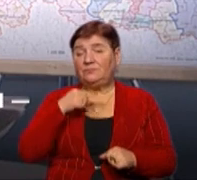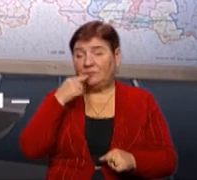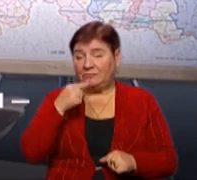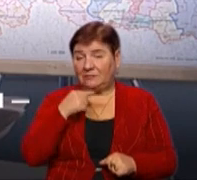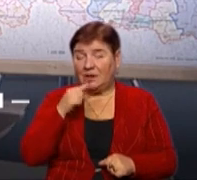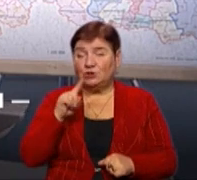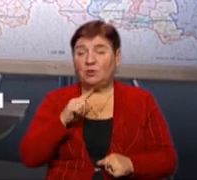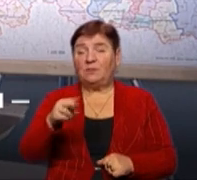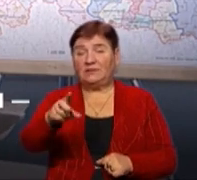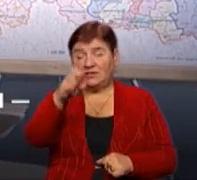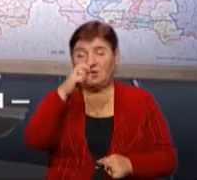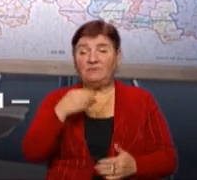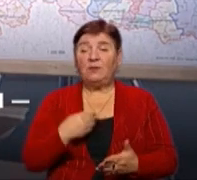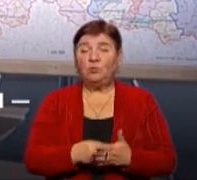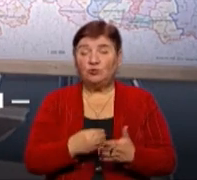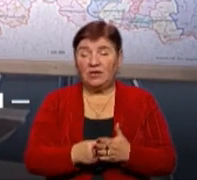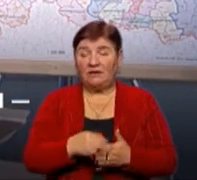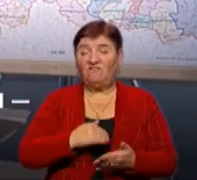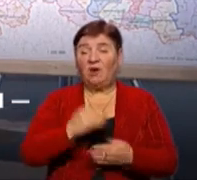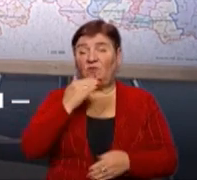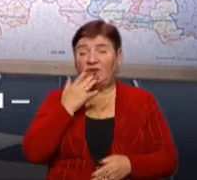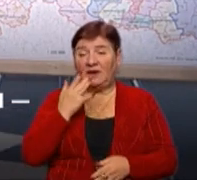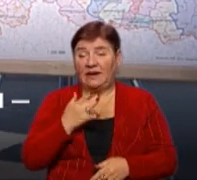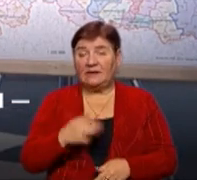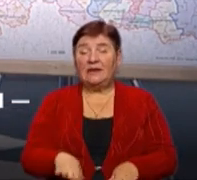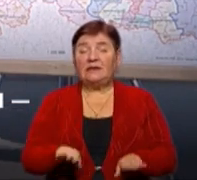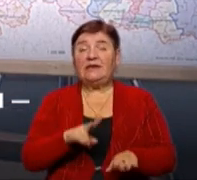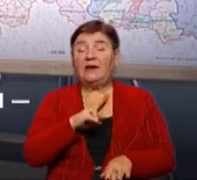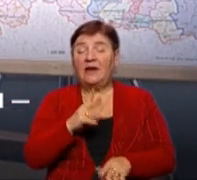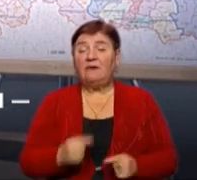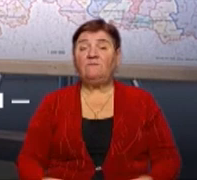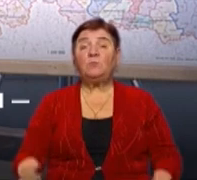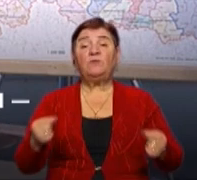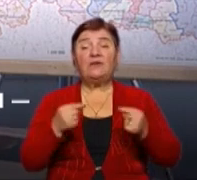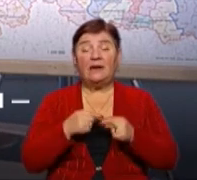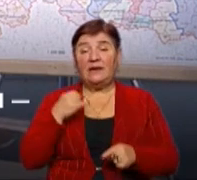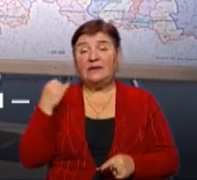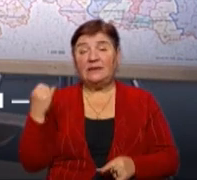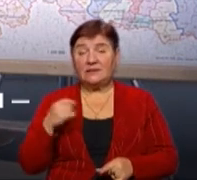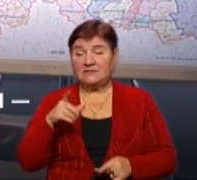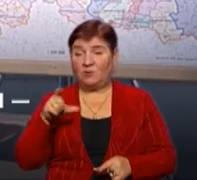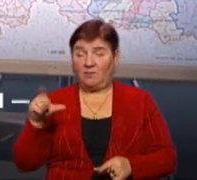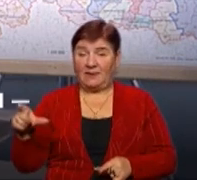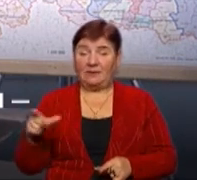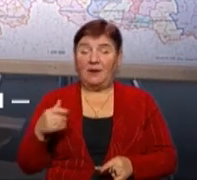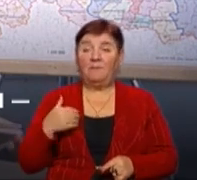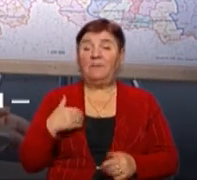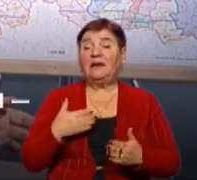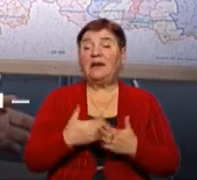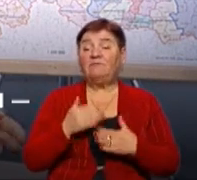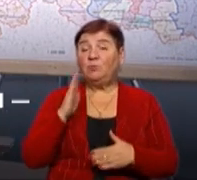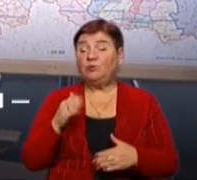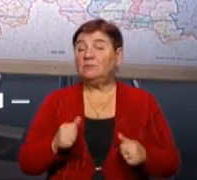щоб державний бюджет Верховна Рада прийняла такий, який відповідає інтересам громад. Ми навіть